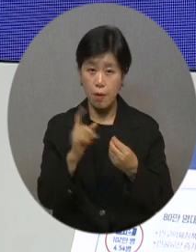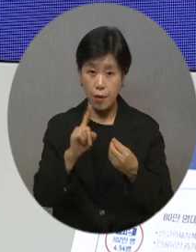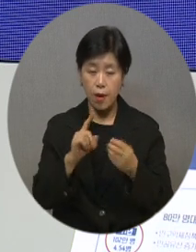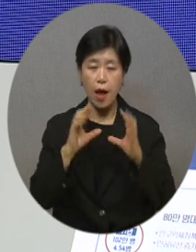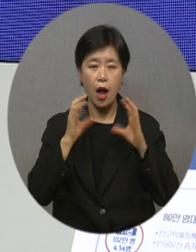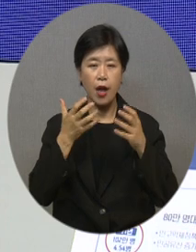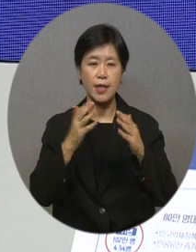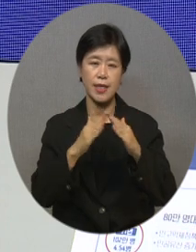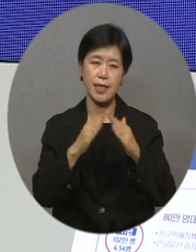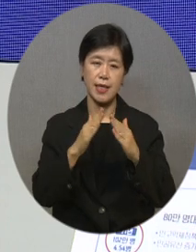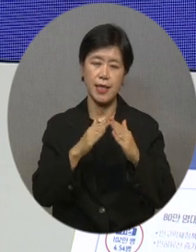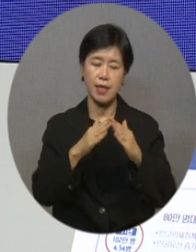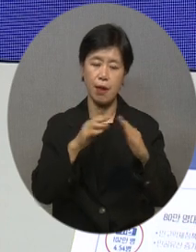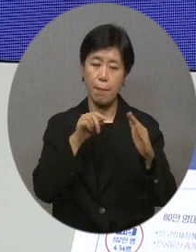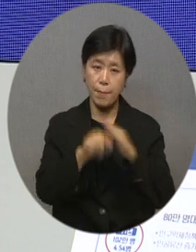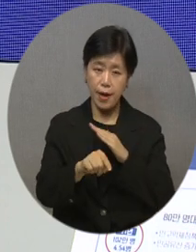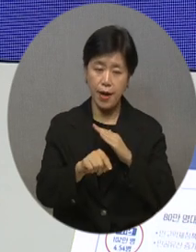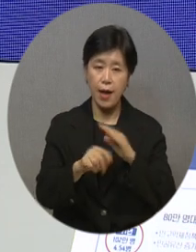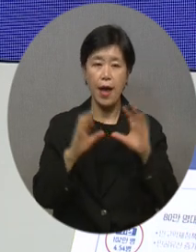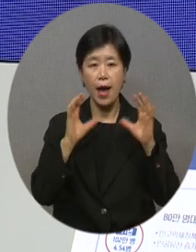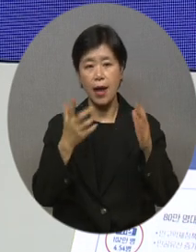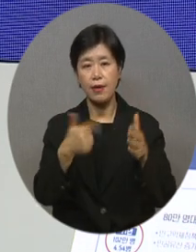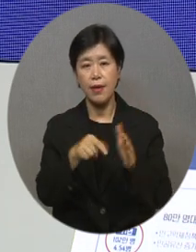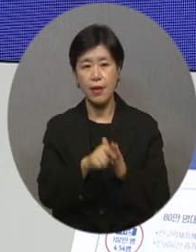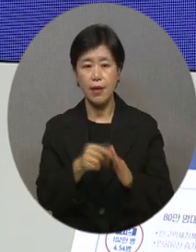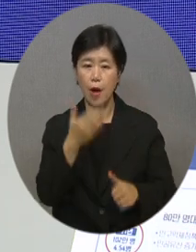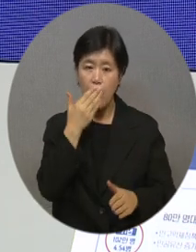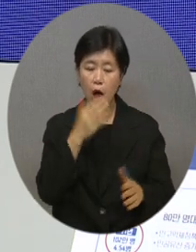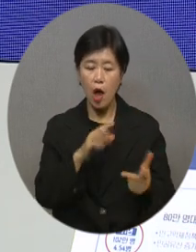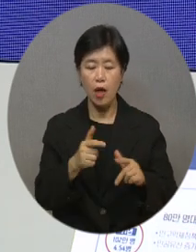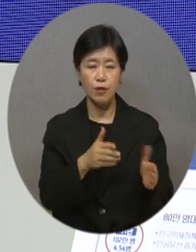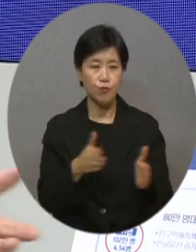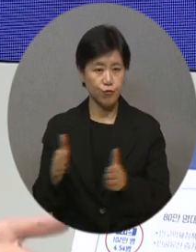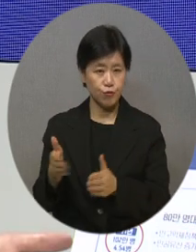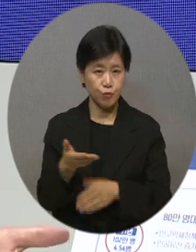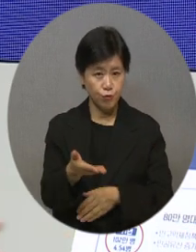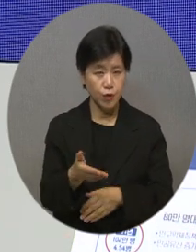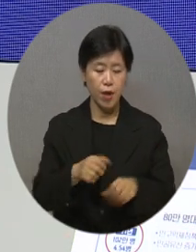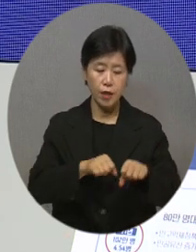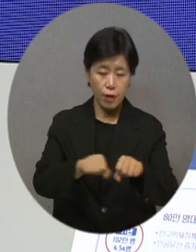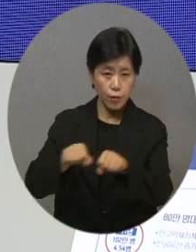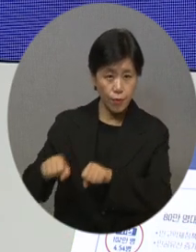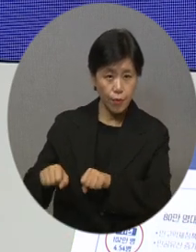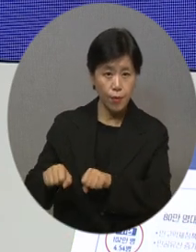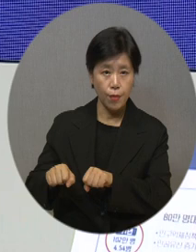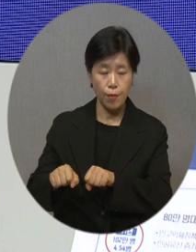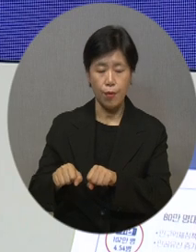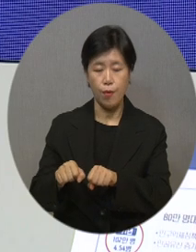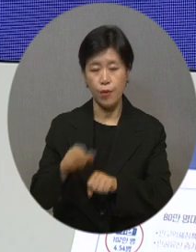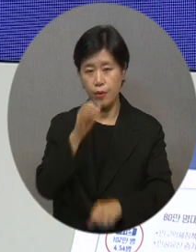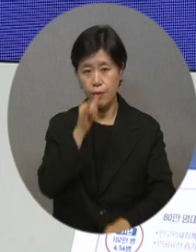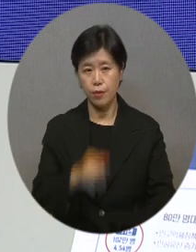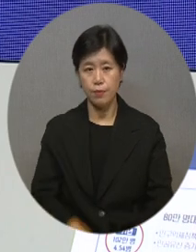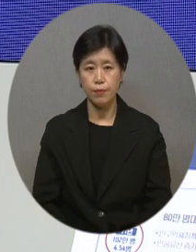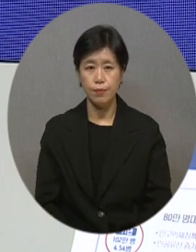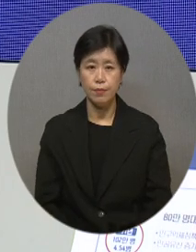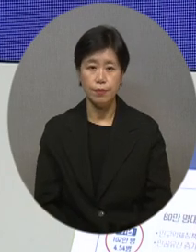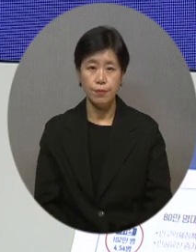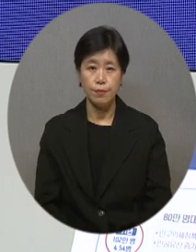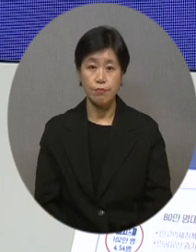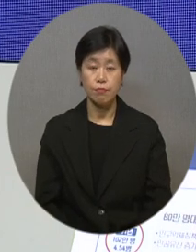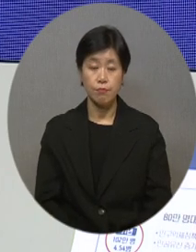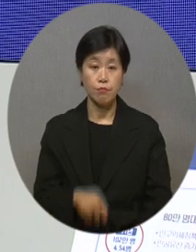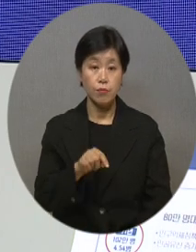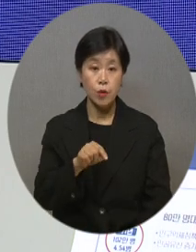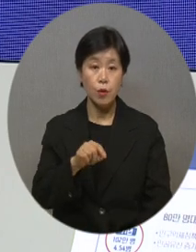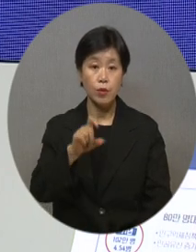가가지고 아이들에게 식사 배식을 해준다라든지 또 청소를 해준다라든지 이런 일자리가 있는데요. 이것도